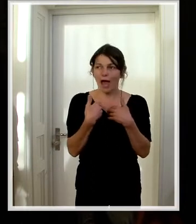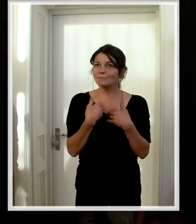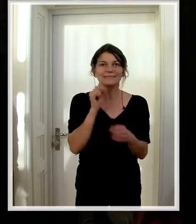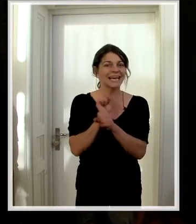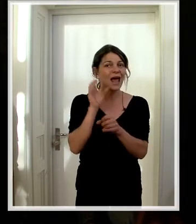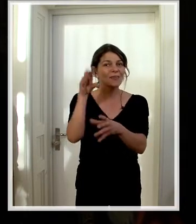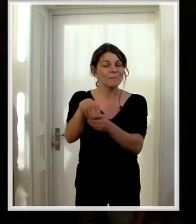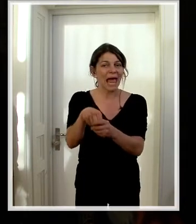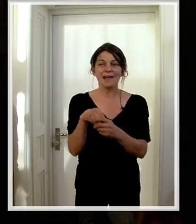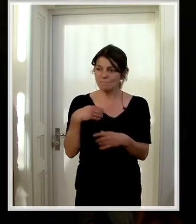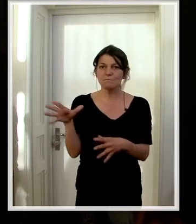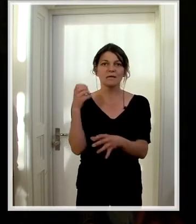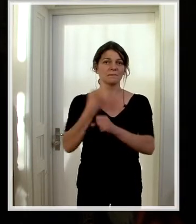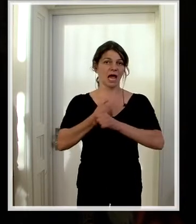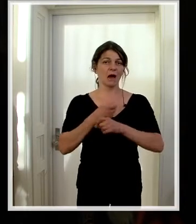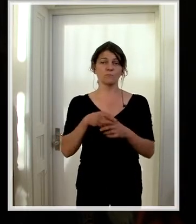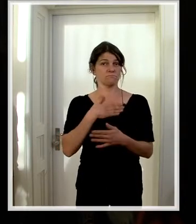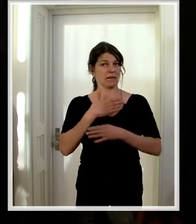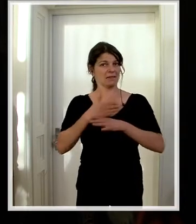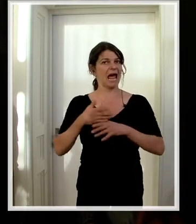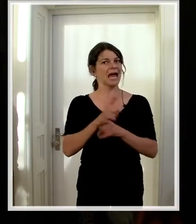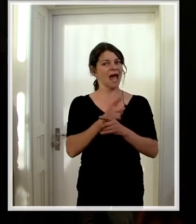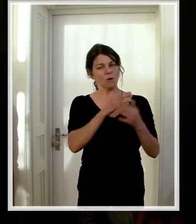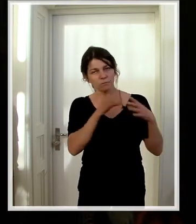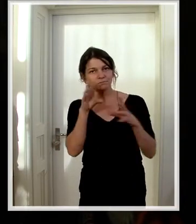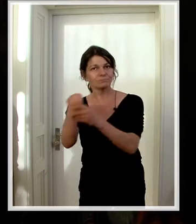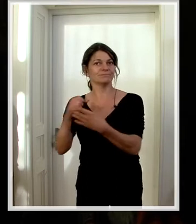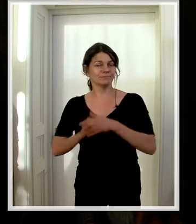sein, mit partizipieren und unseren Teil auch beitragen. Wenn wir es im